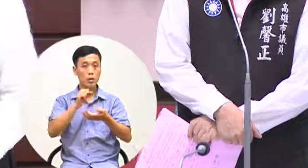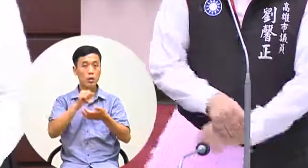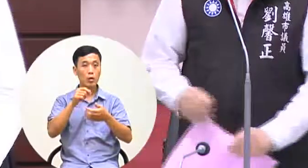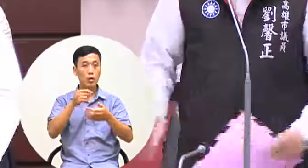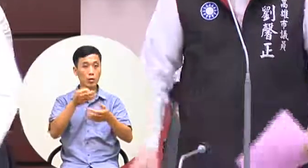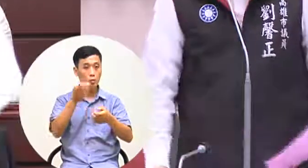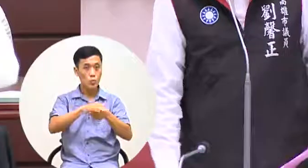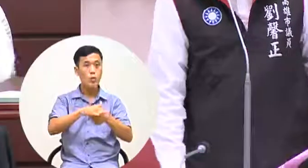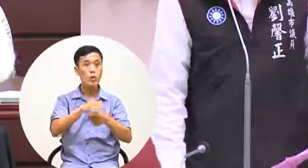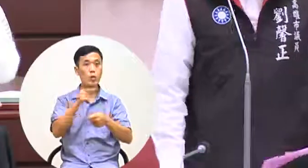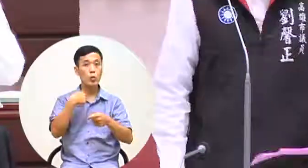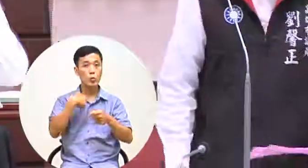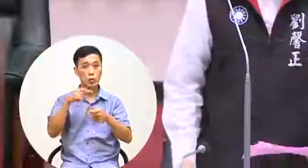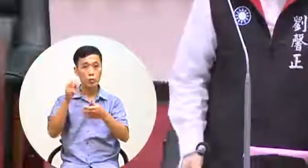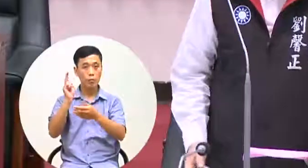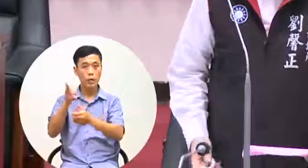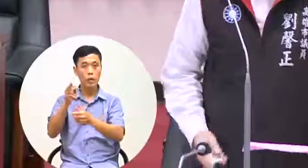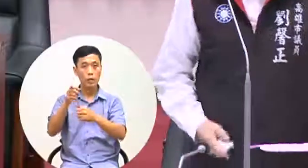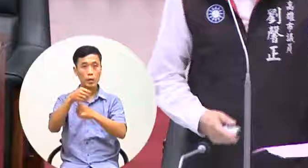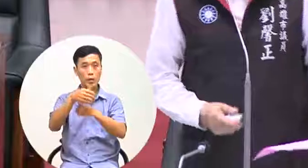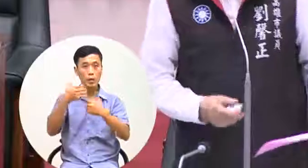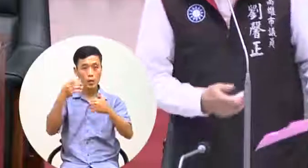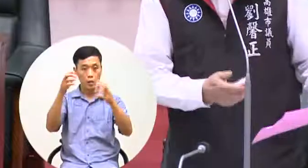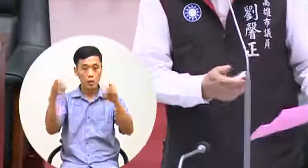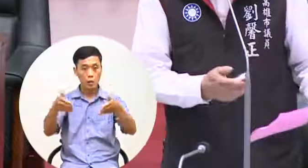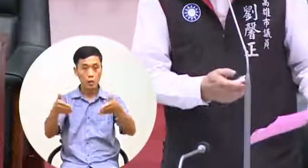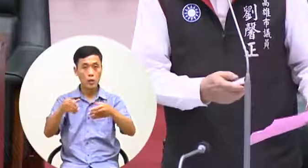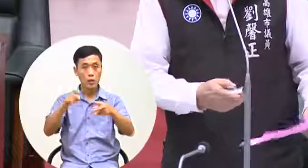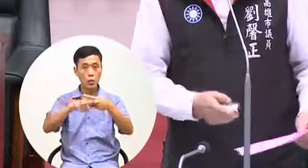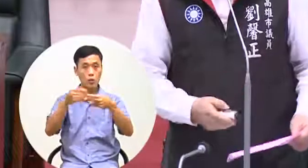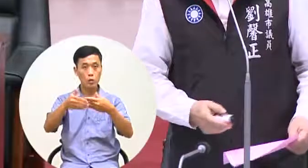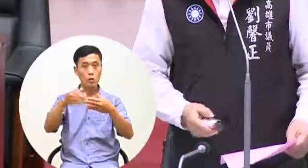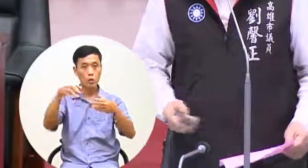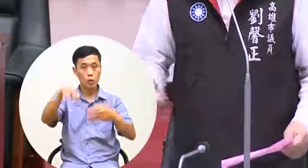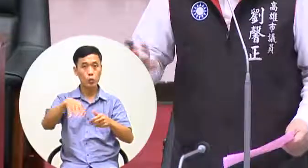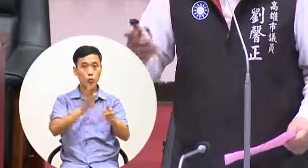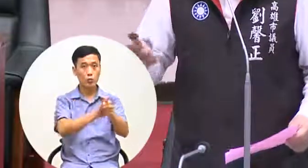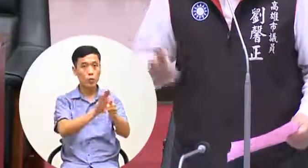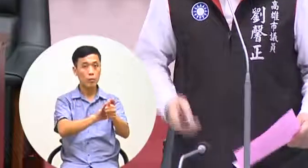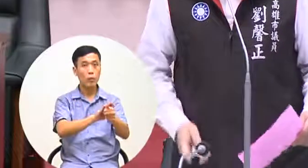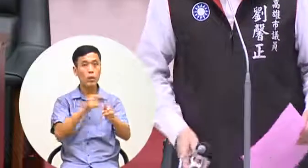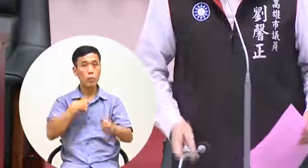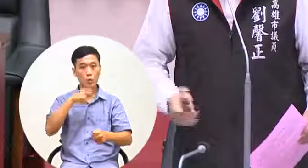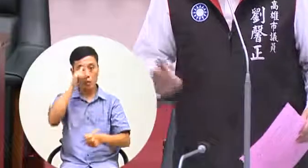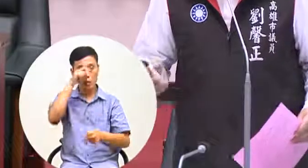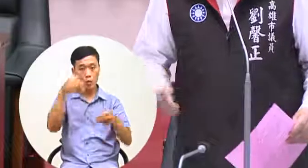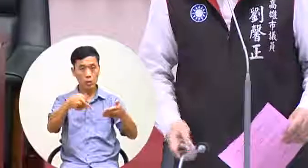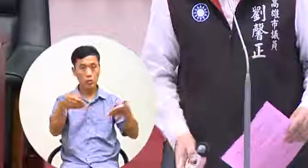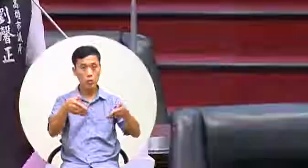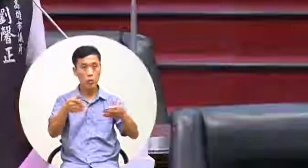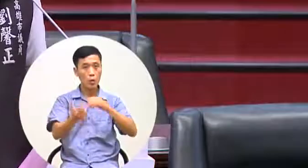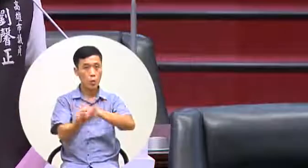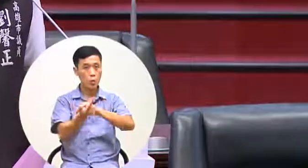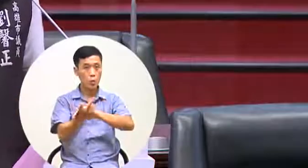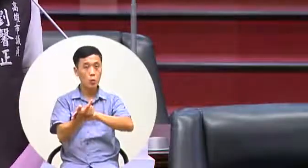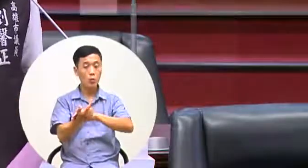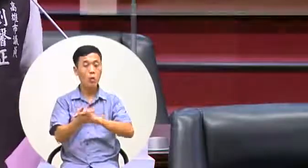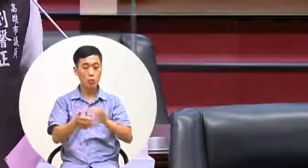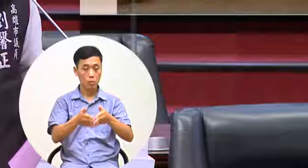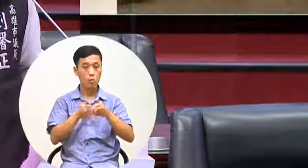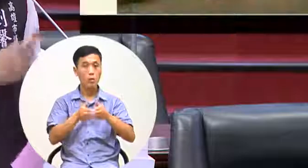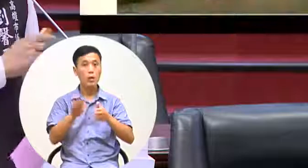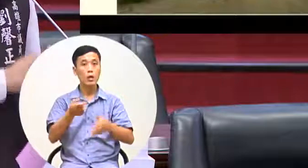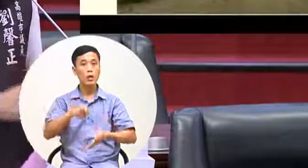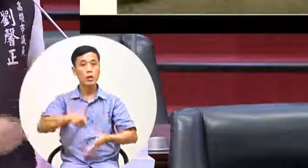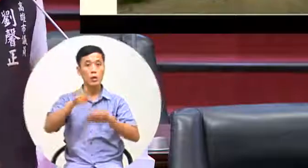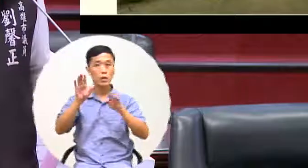谢谢。 好，谢谢赵局长哈，我希望这些工程能够赶快来做哈。刚刚讲西门大桥那一部分哈，我是觉得